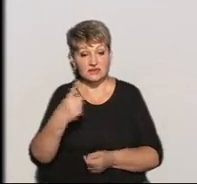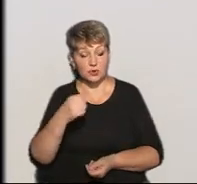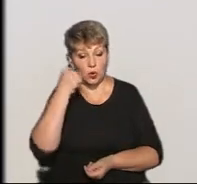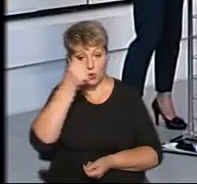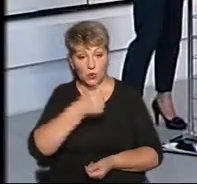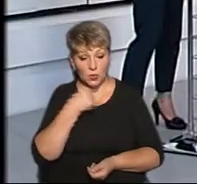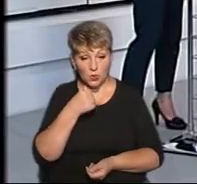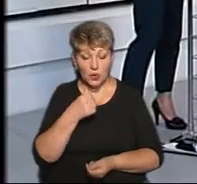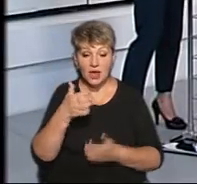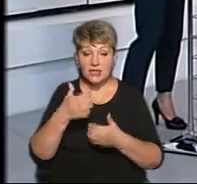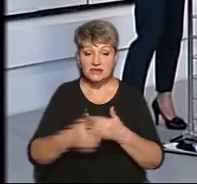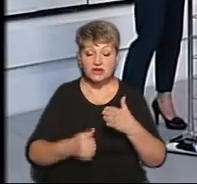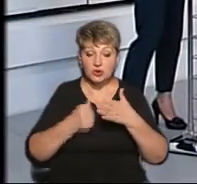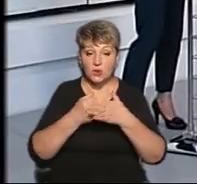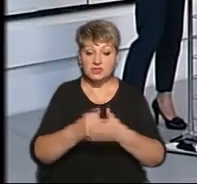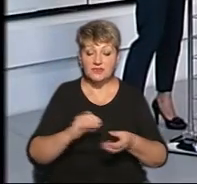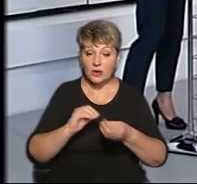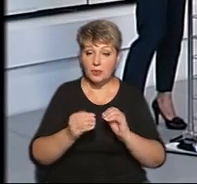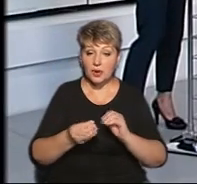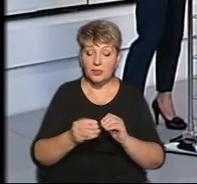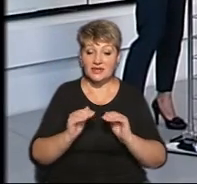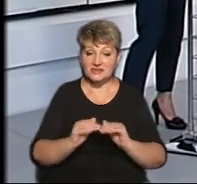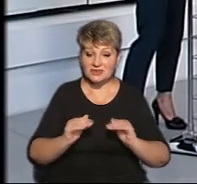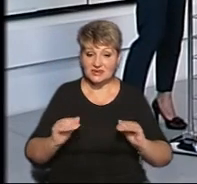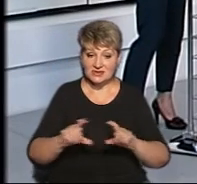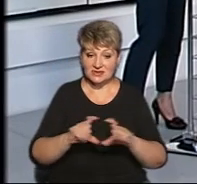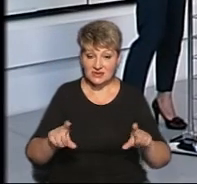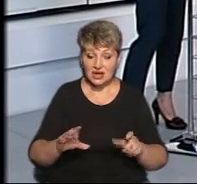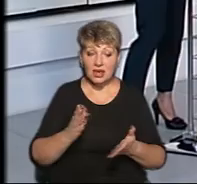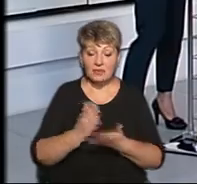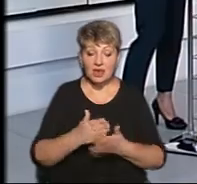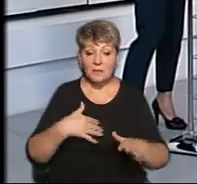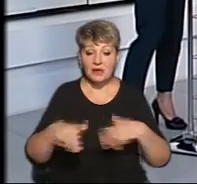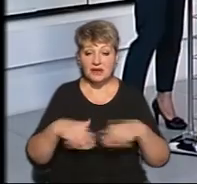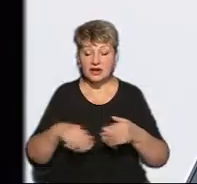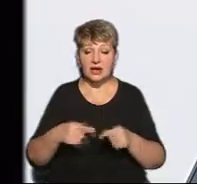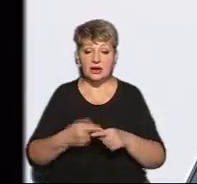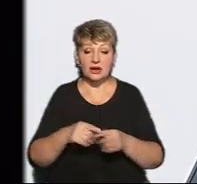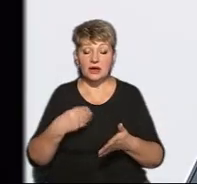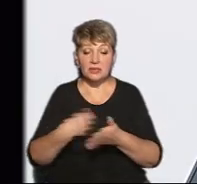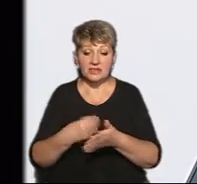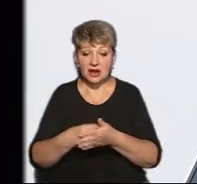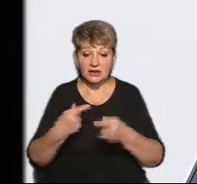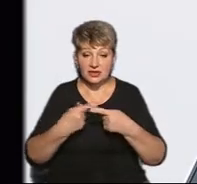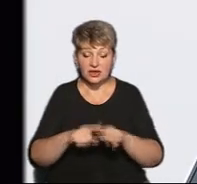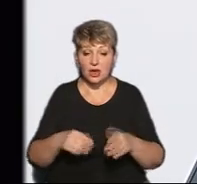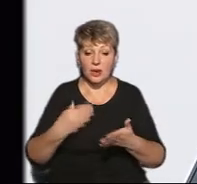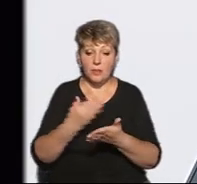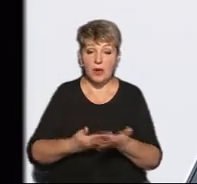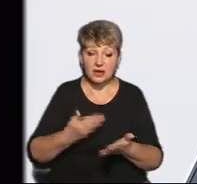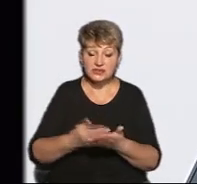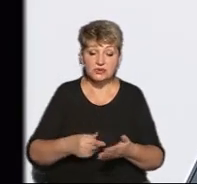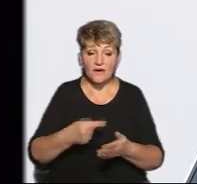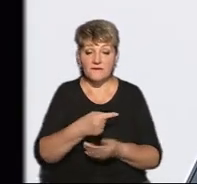2017-2021 роки серед основних загальних проблем позашкільних закладів назвали слабку матеріальну технічну базу, низький рівень фінансування, відсутність